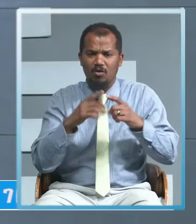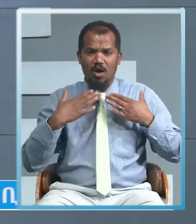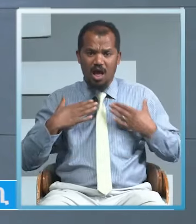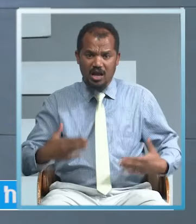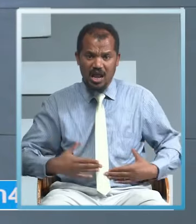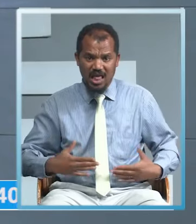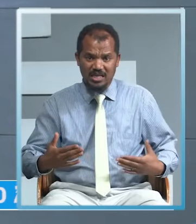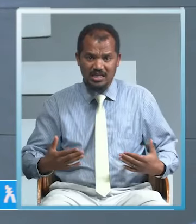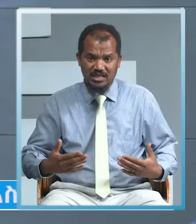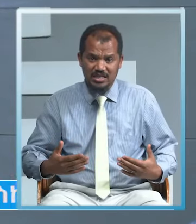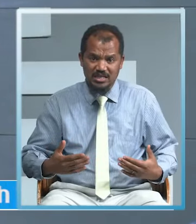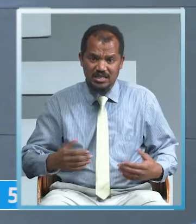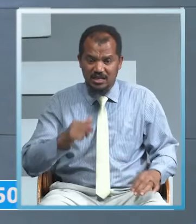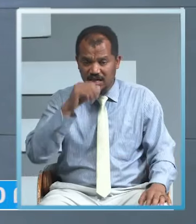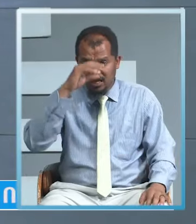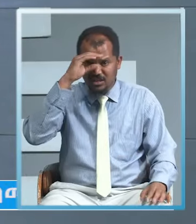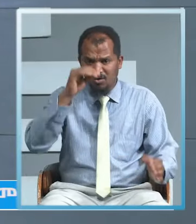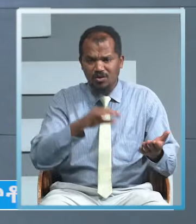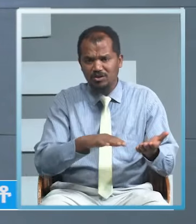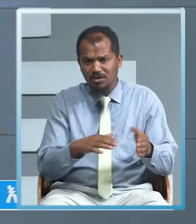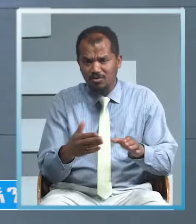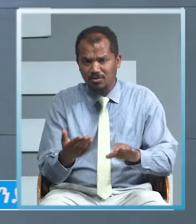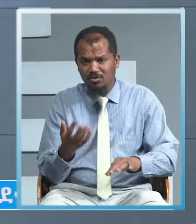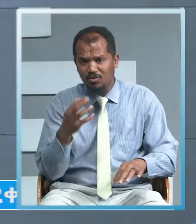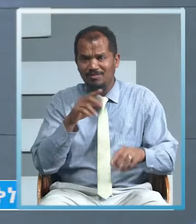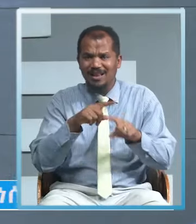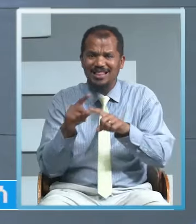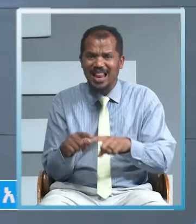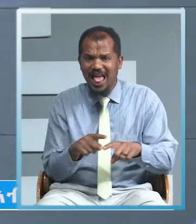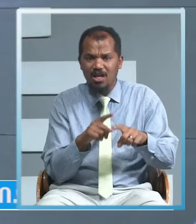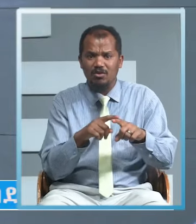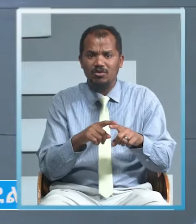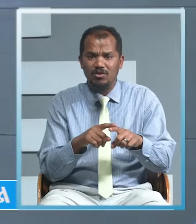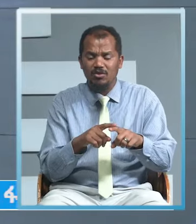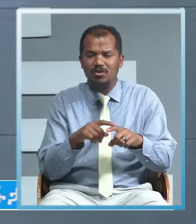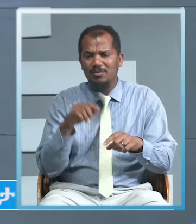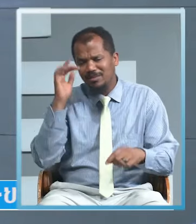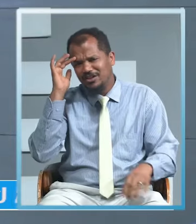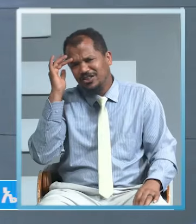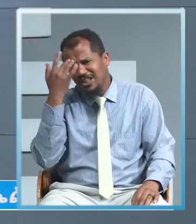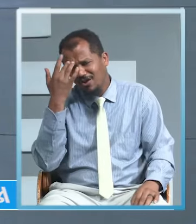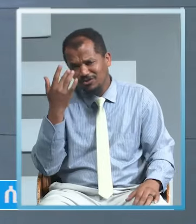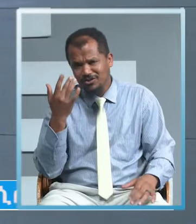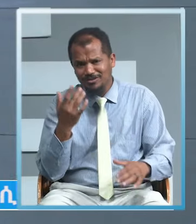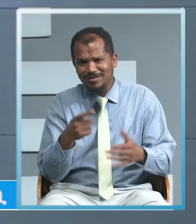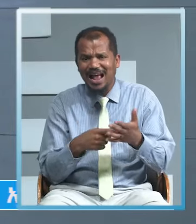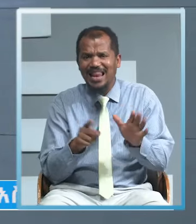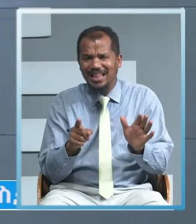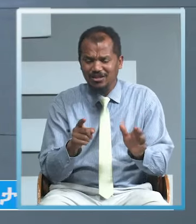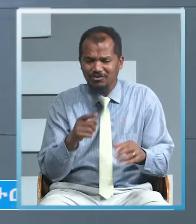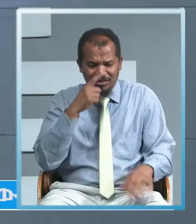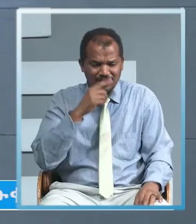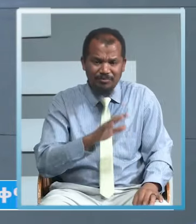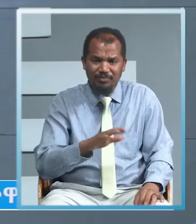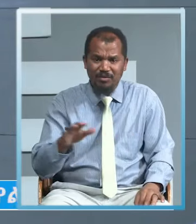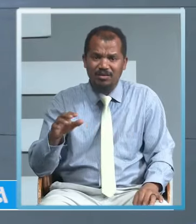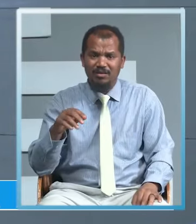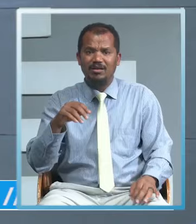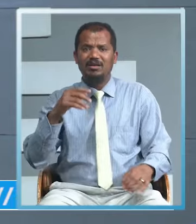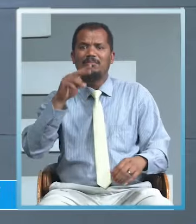አካላት የሰዎች መሞት ወይም ለተለያዩ ተጓዳኝ በሽታዎች መዳረጋቸው፣ ህጻናት በተለይ ደግሞ